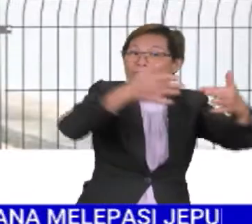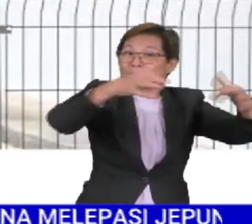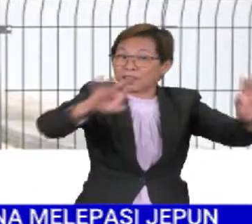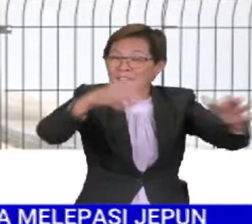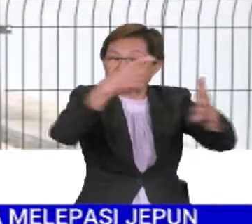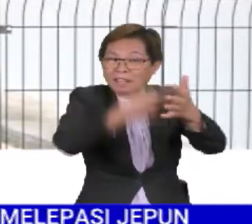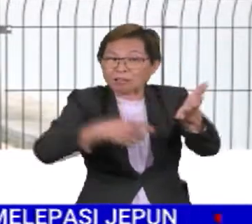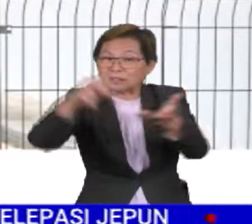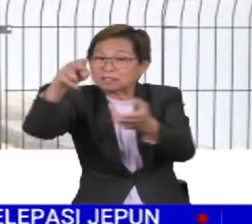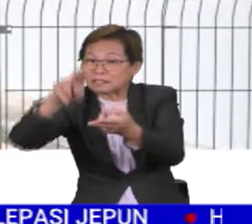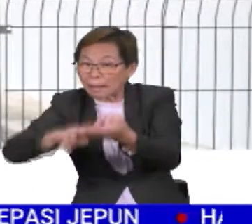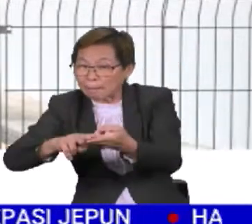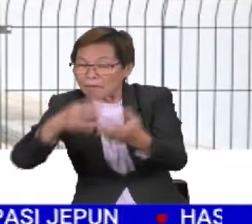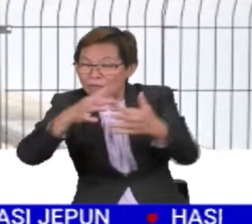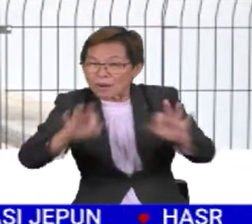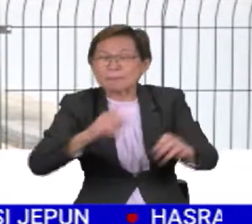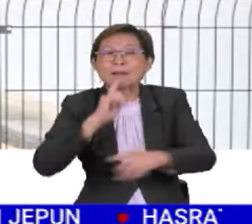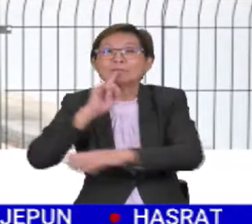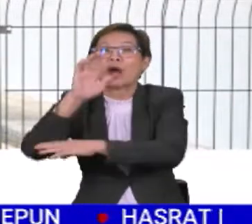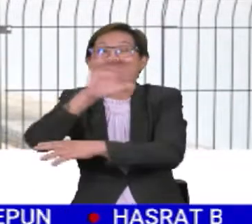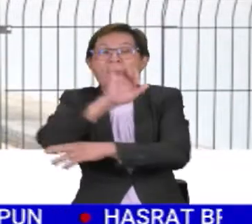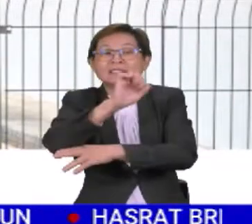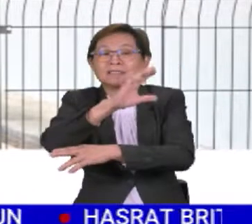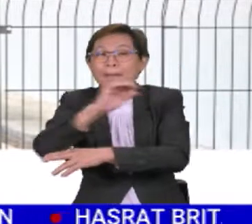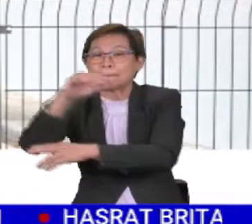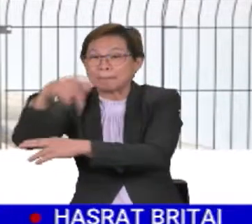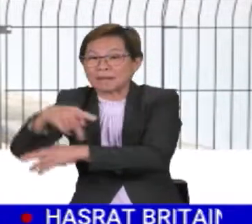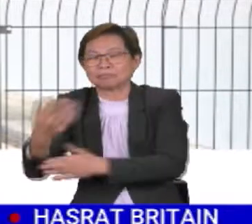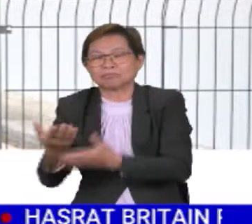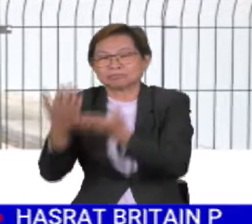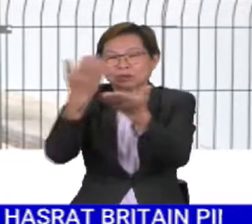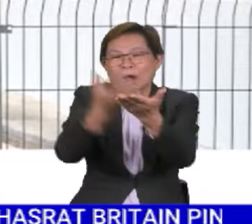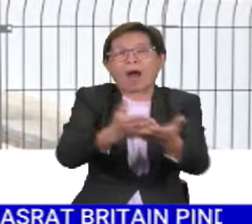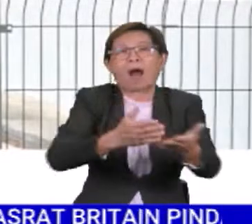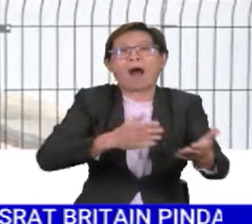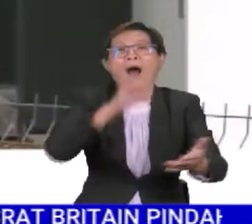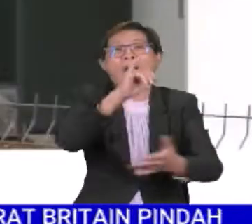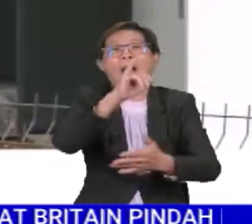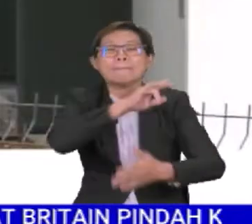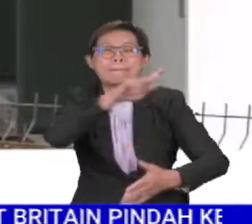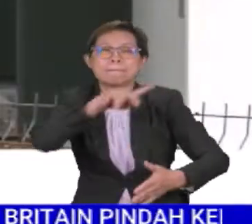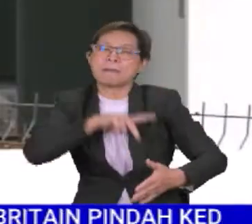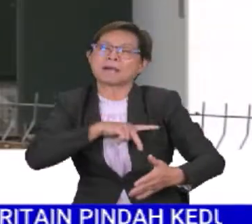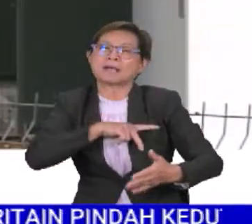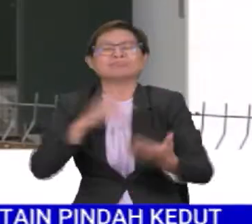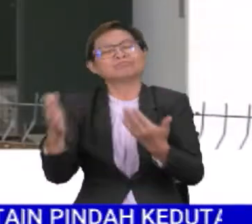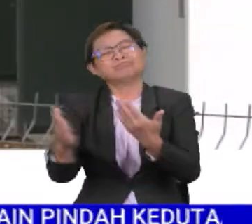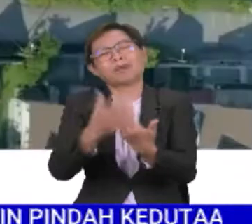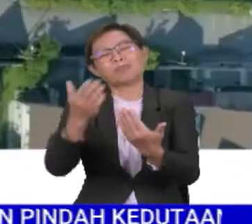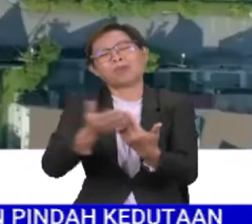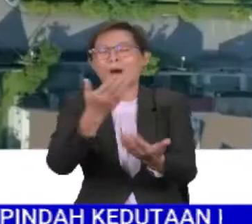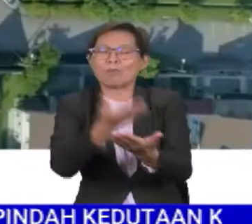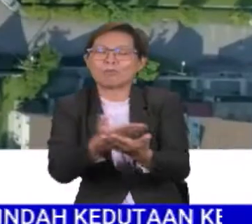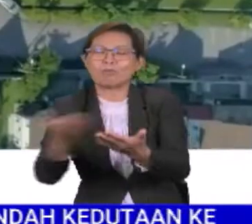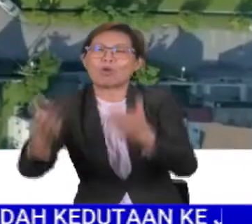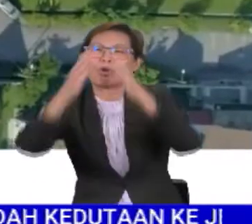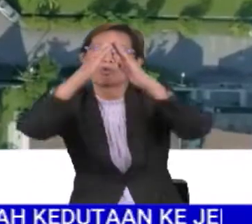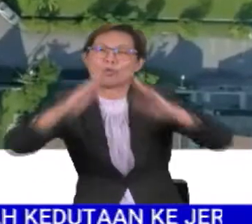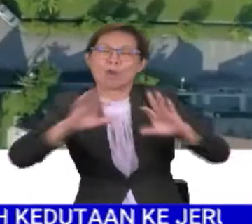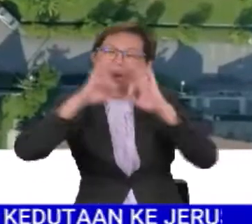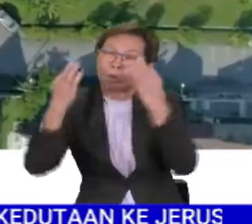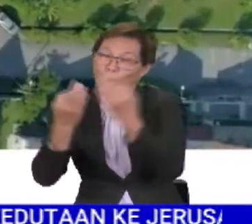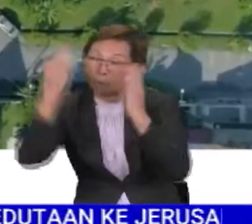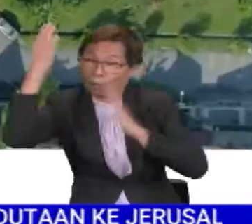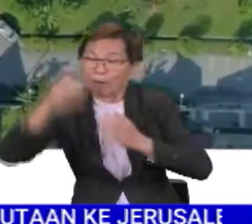dan perjanjian pemilihan rumah turut ditawarkan demi memudahkan pemilihan Perumahan keluarga Malaysia